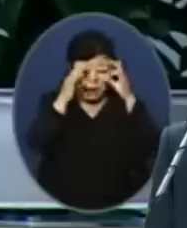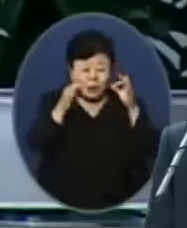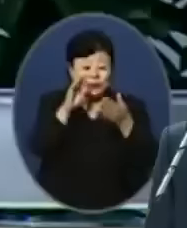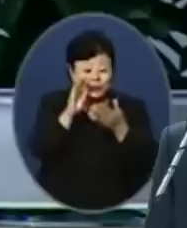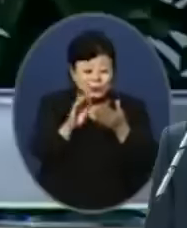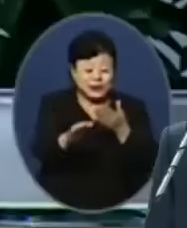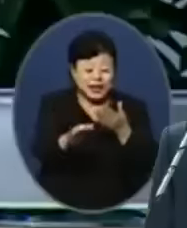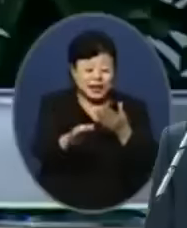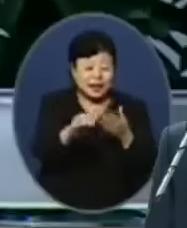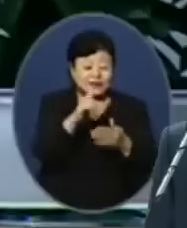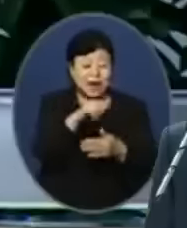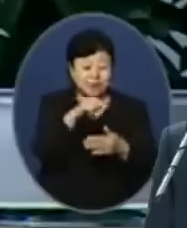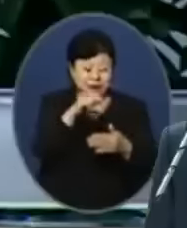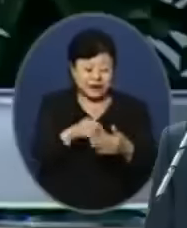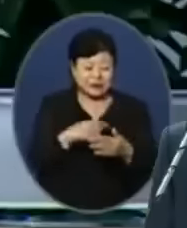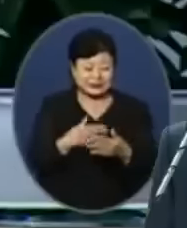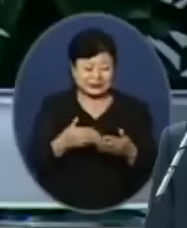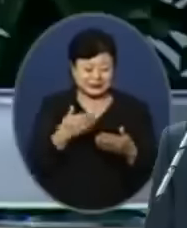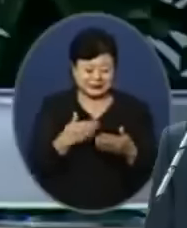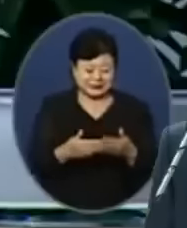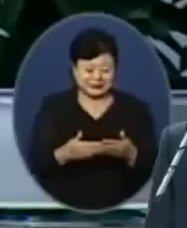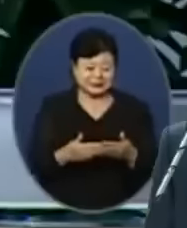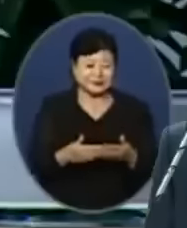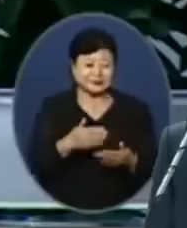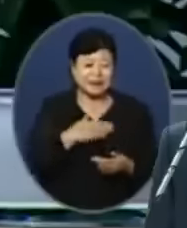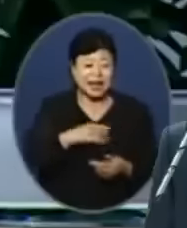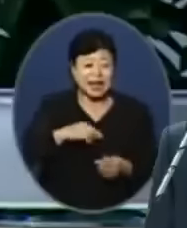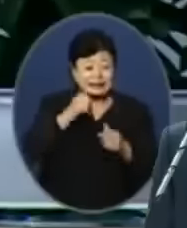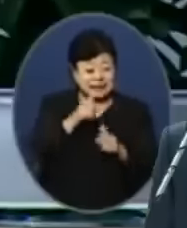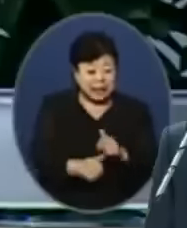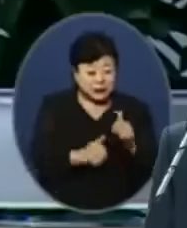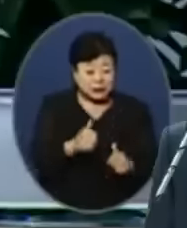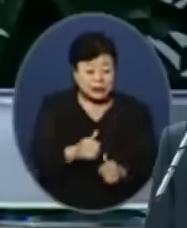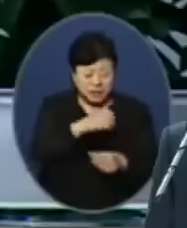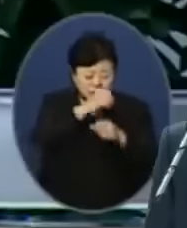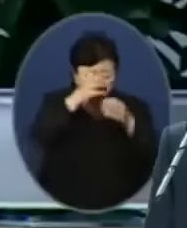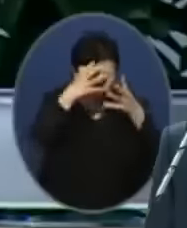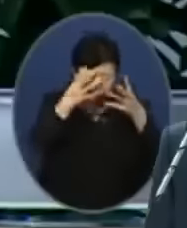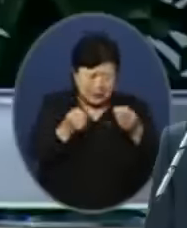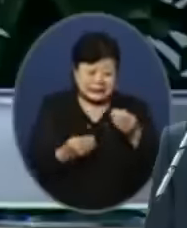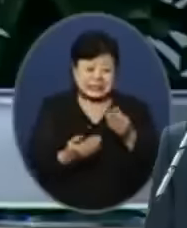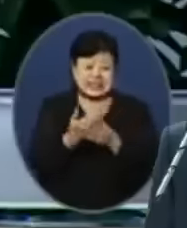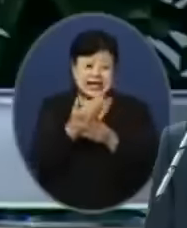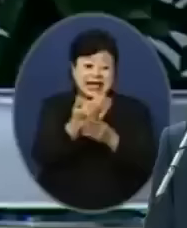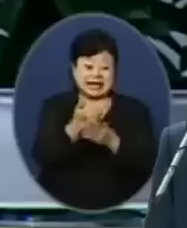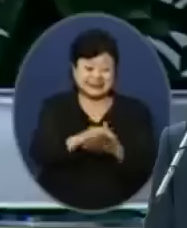다음에 마음속에 그림을 그렸습니다. 내 자손이 저와 같이 많을 것이다.